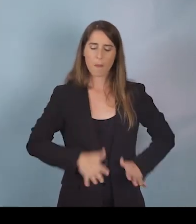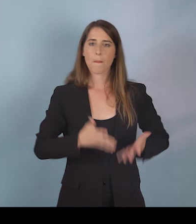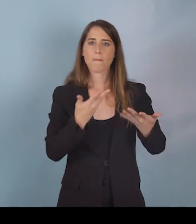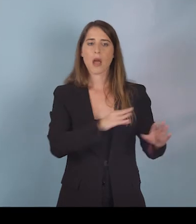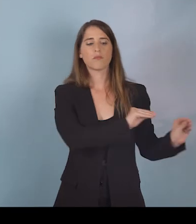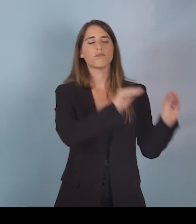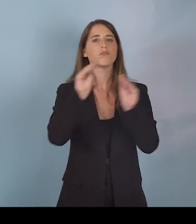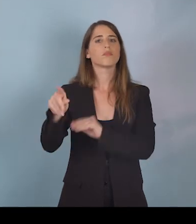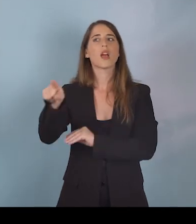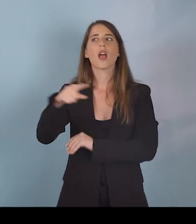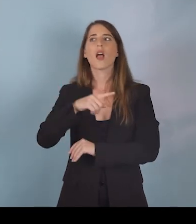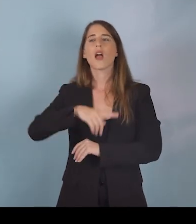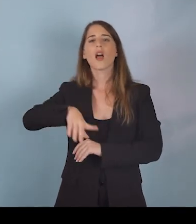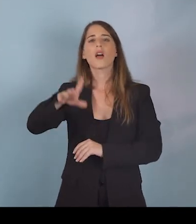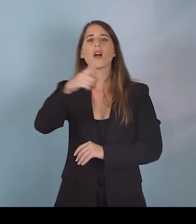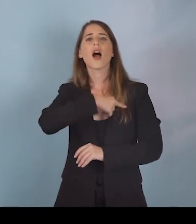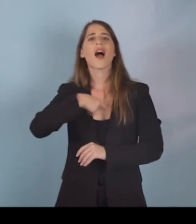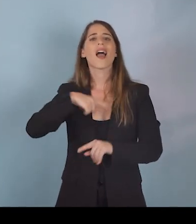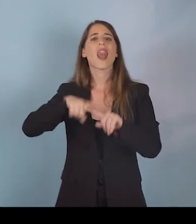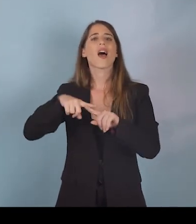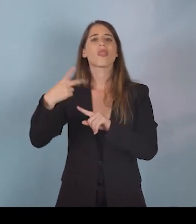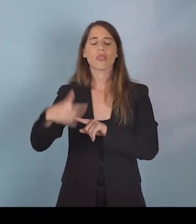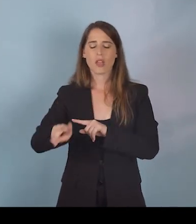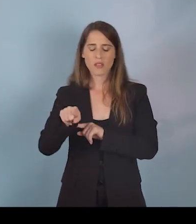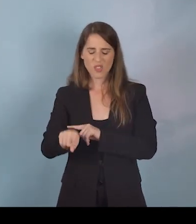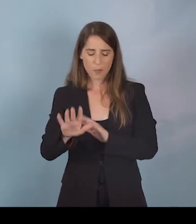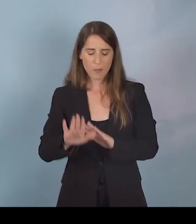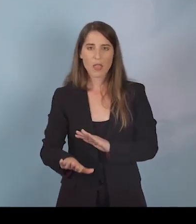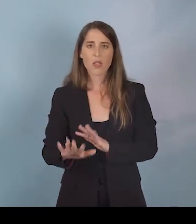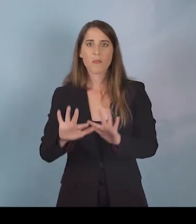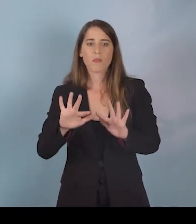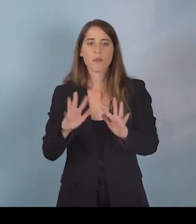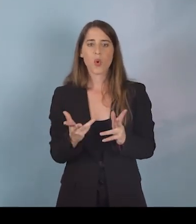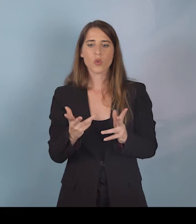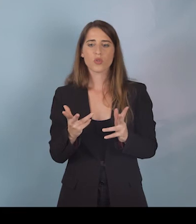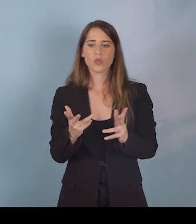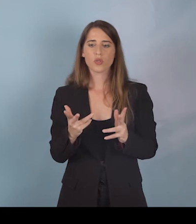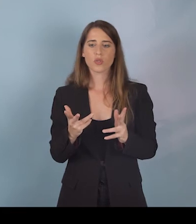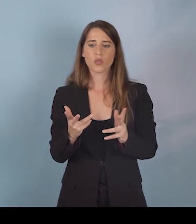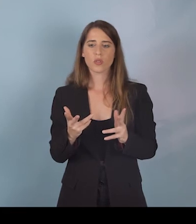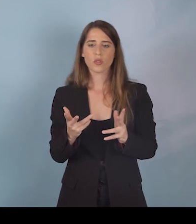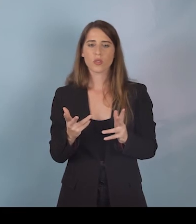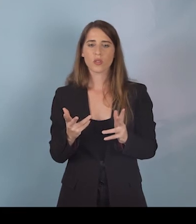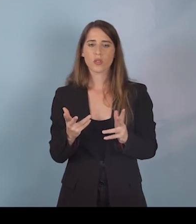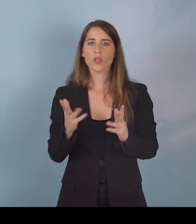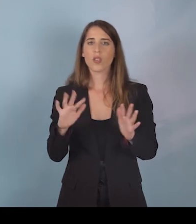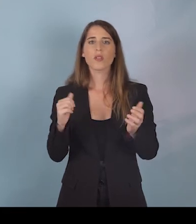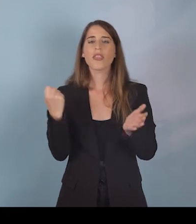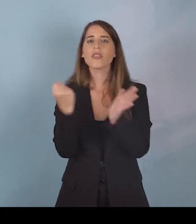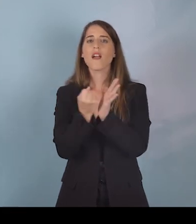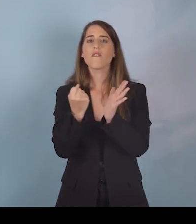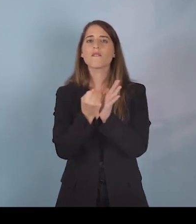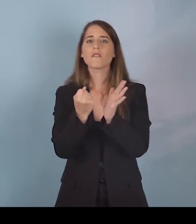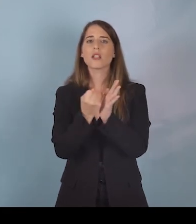οι οποίες παντρεύτηκαν στο Λονδίνο, είχαν ένα παιδάκι και πήγαν στις ελληνικές αρχές, όπου εκεί ήταν ένα θέμα πώς το